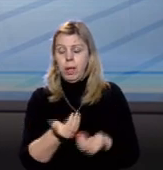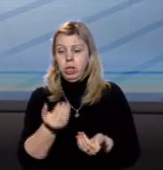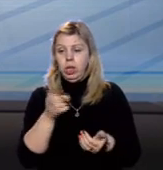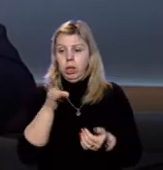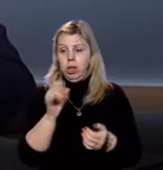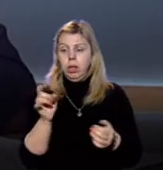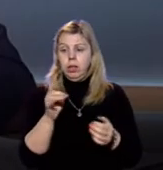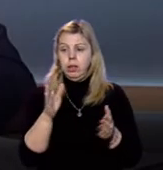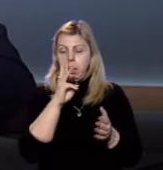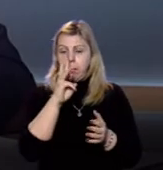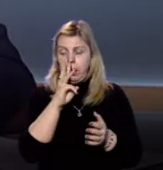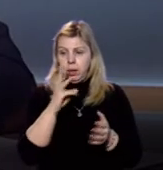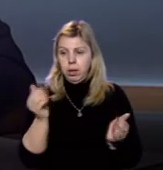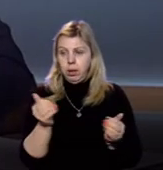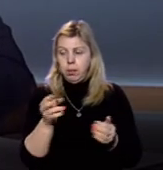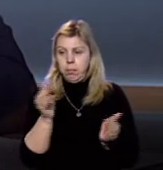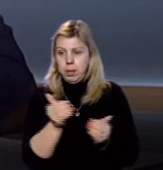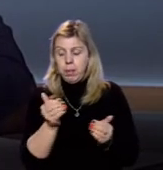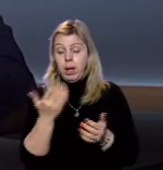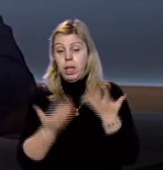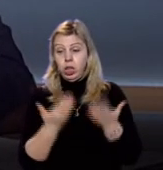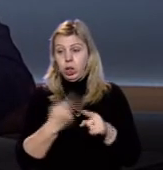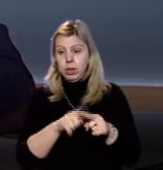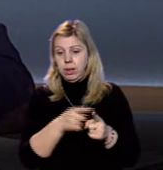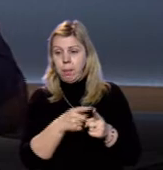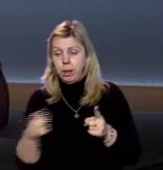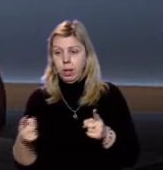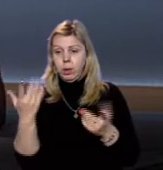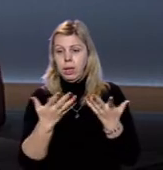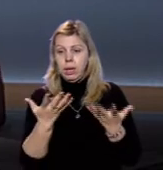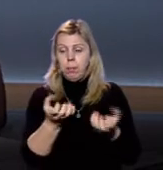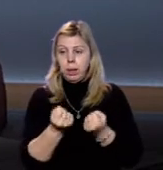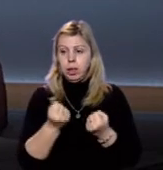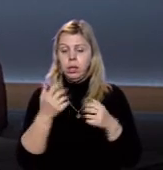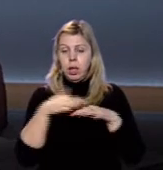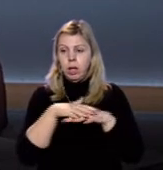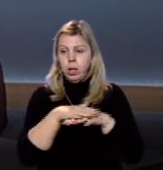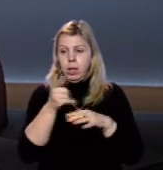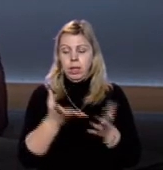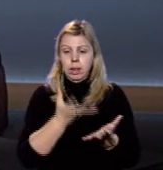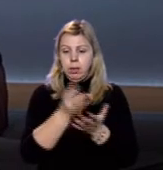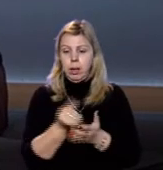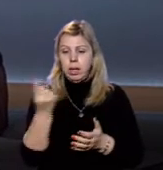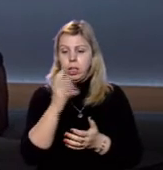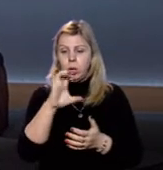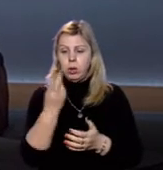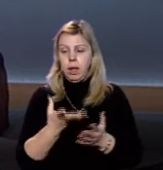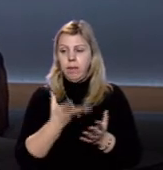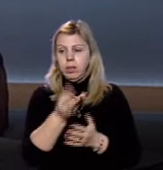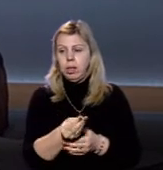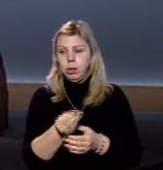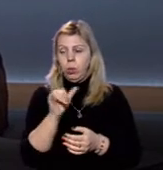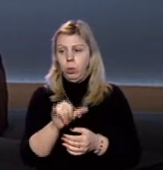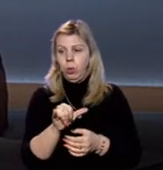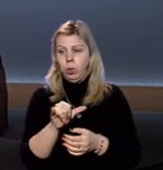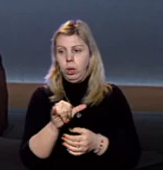ніж розмір мінімальної заробітної плати. І якщо за цей період, який береться до розрахунку, ним не сплачувався єдиний соціальний внесок